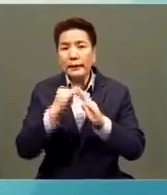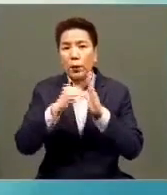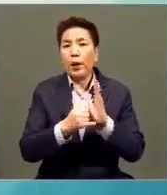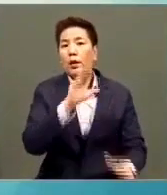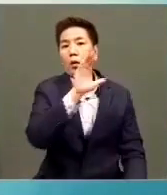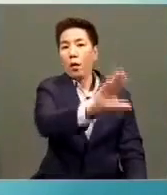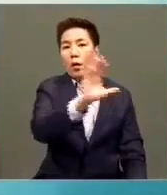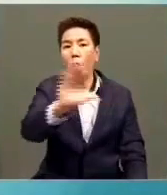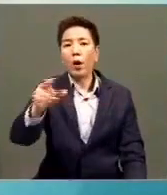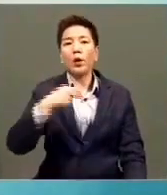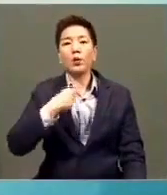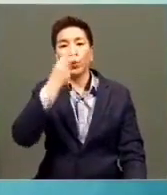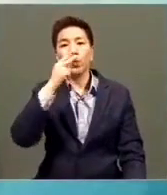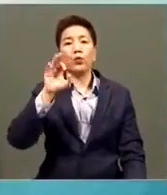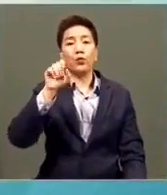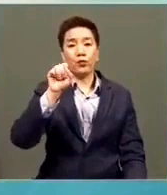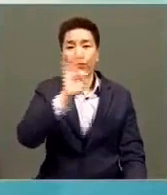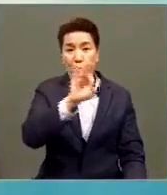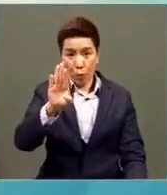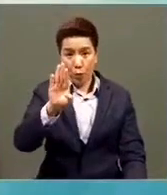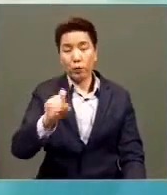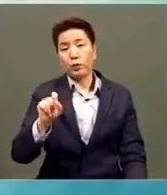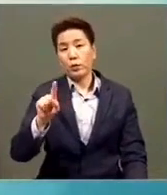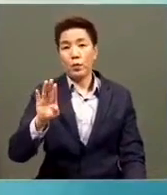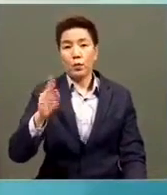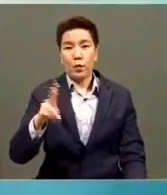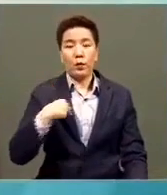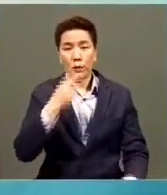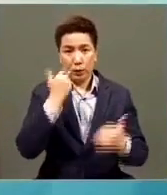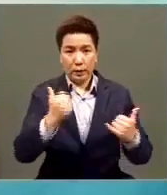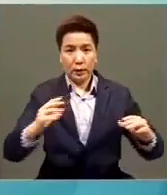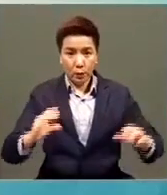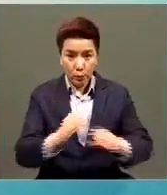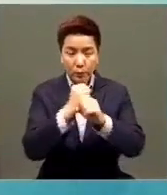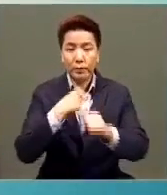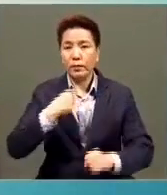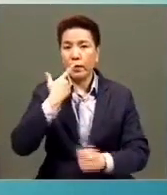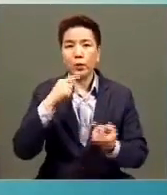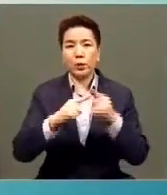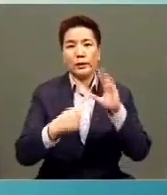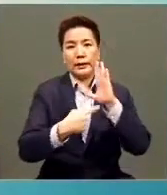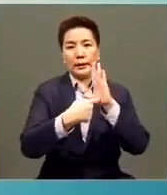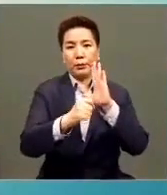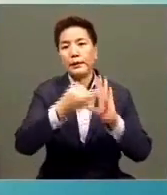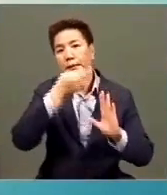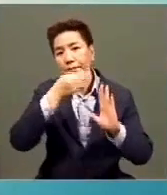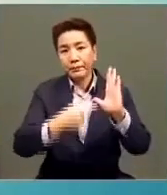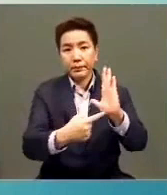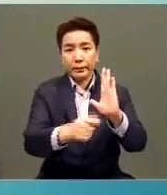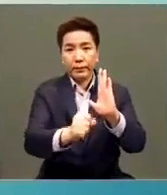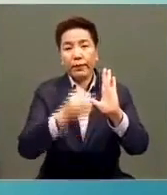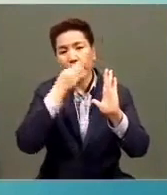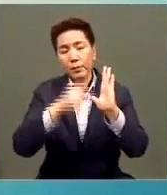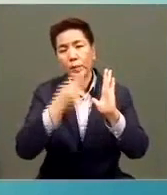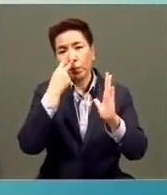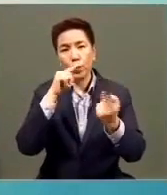ของท่านดูได้ที่ Facebook ของศบค.นะคะแต่โดยรวมๆแล้ววันนี้เราเน้นย้ำกันที่จังหวัดสมุทรสาครนะคะซึ่งจะเห็น